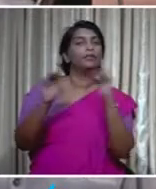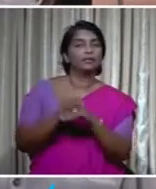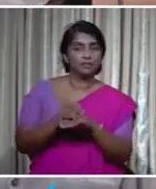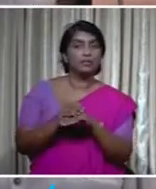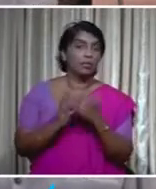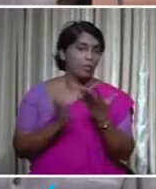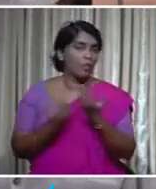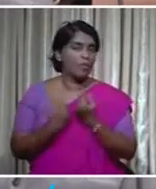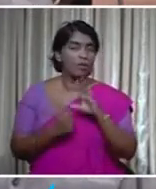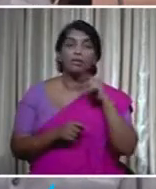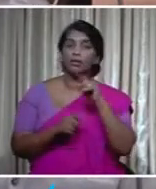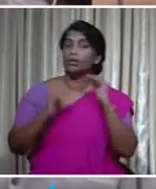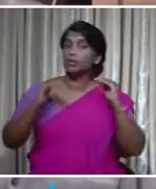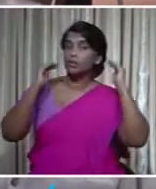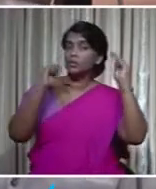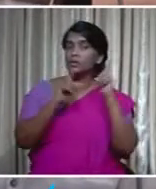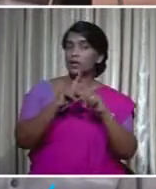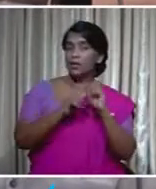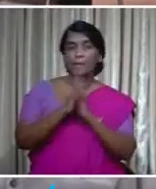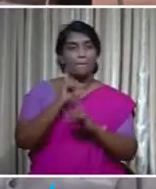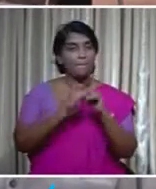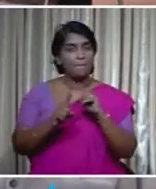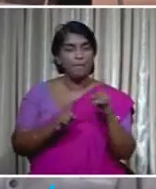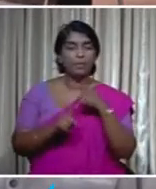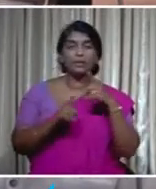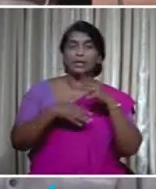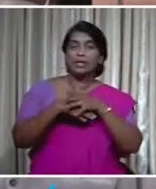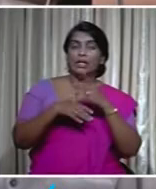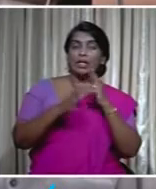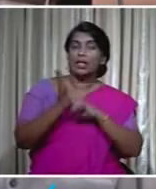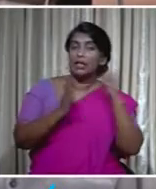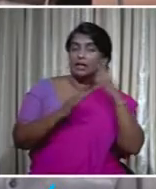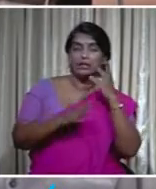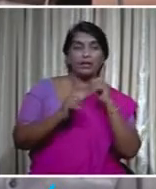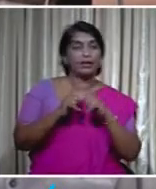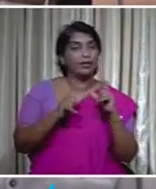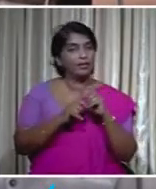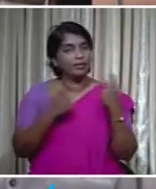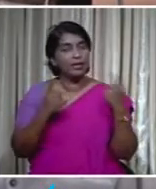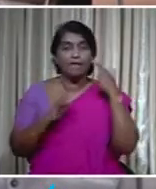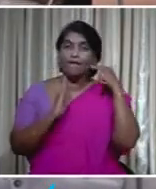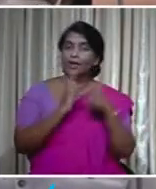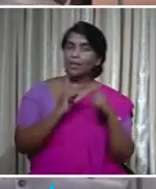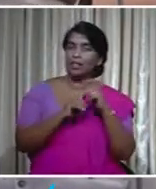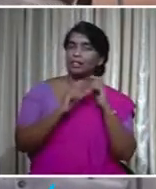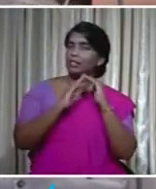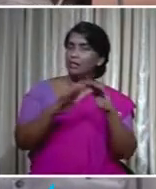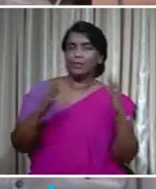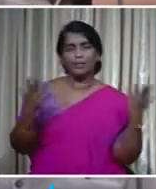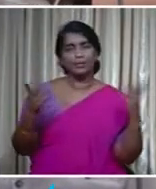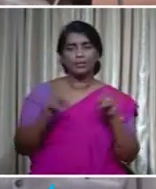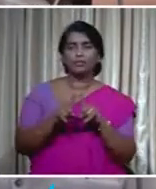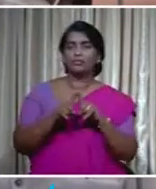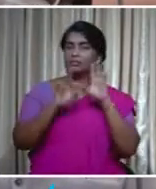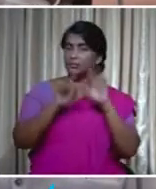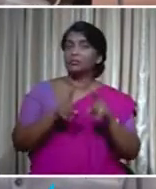உயர்கல்வி அமைச்சு, கல்வி அமைச்சு, தேசிய கல்வி நிர்வாகம், பரீட்சை திணைக்களம், கல்வி வெளியீட்டு திணைக்களம் ஆகியவற்றிலே இந்த மொழி ரீதியான பிரச்சனையை தீர்க்க